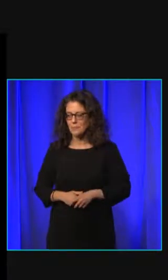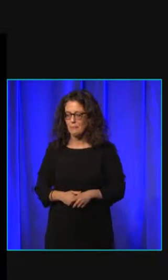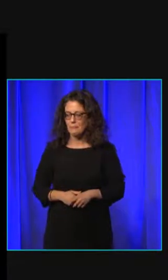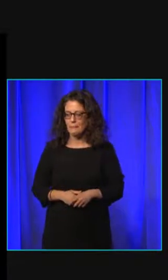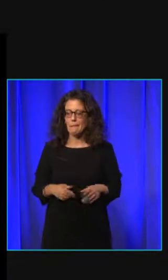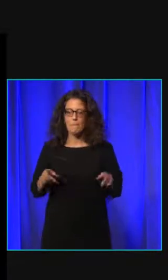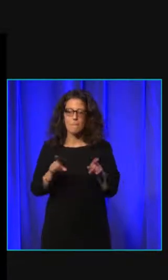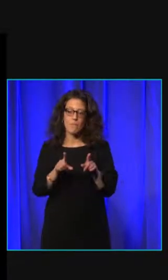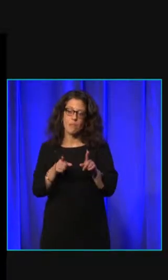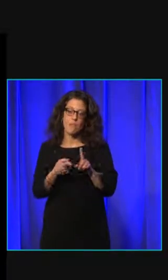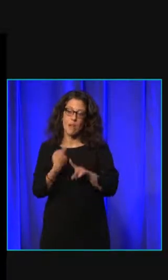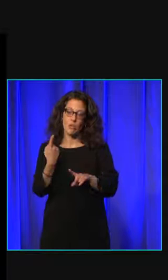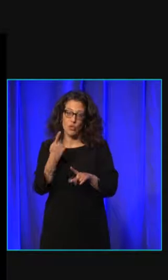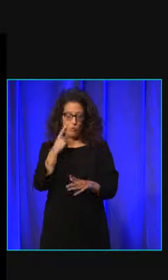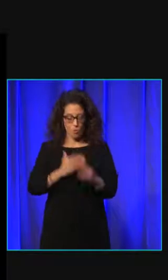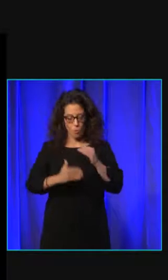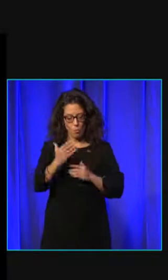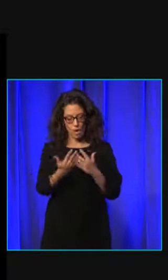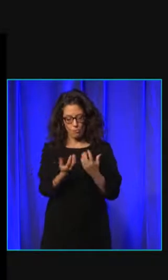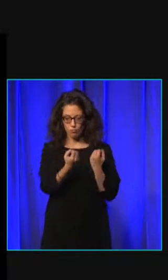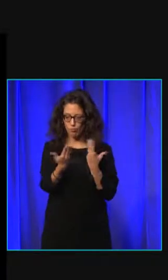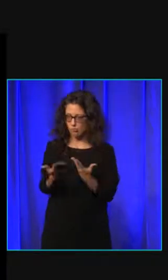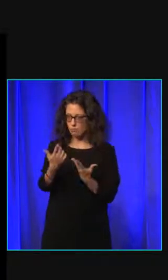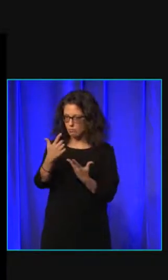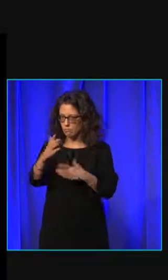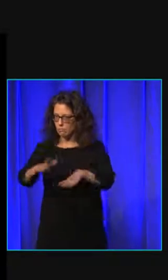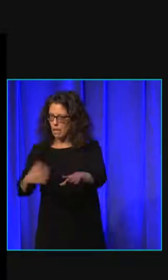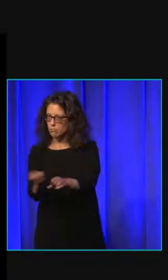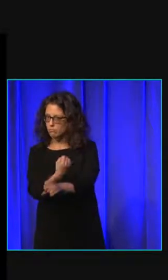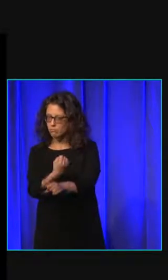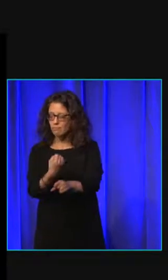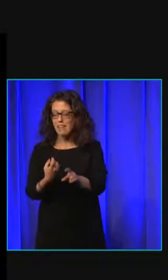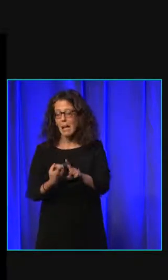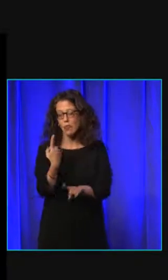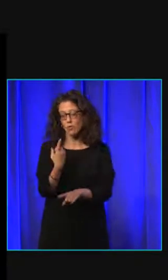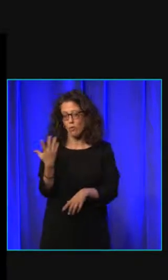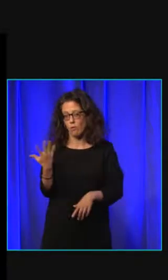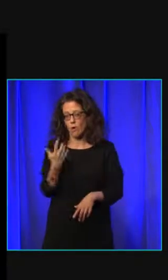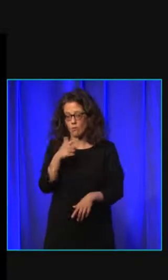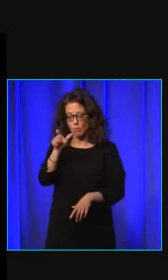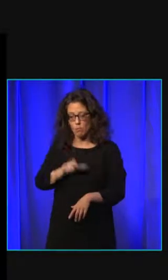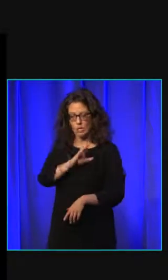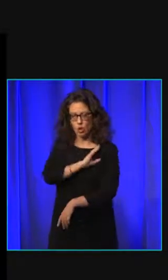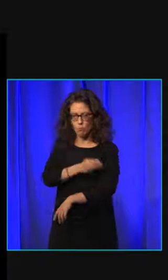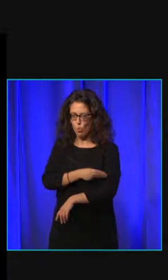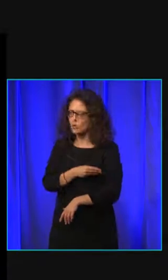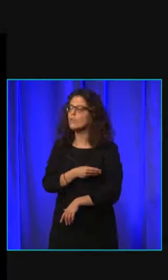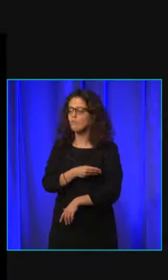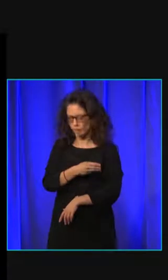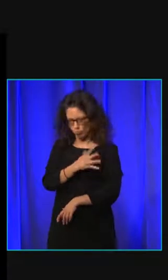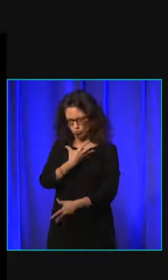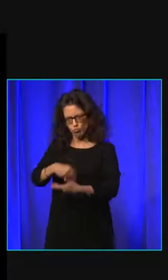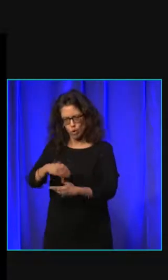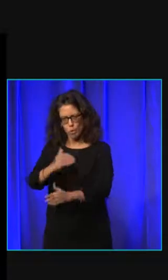très importantes pour que ce programme fonctionne. Il faut que le sportif adhère au programme. Si c'est l'entraîneur qui